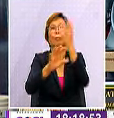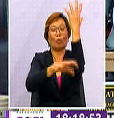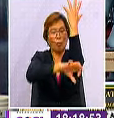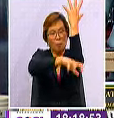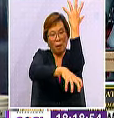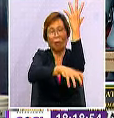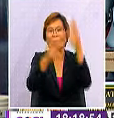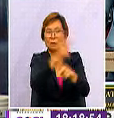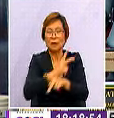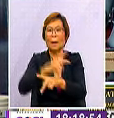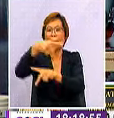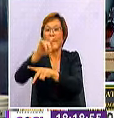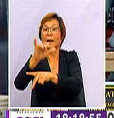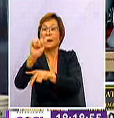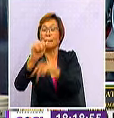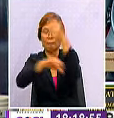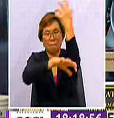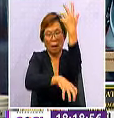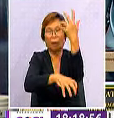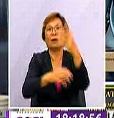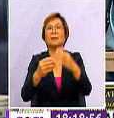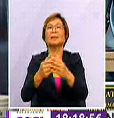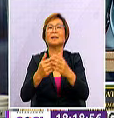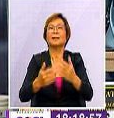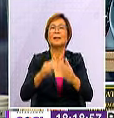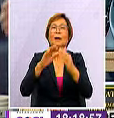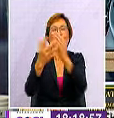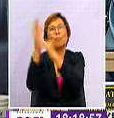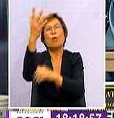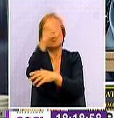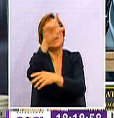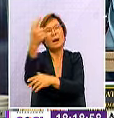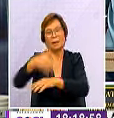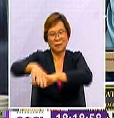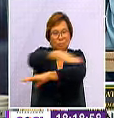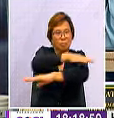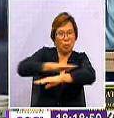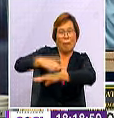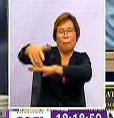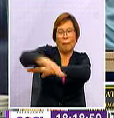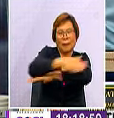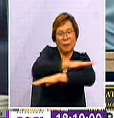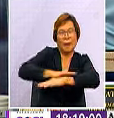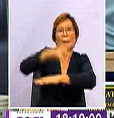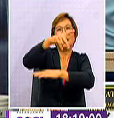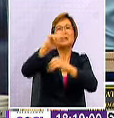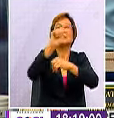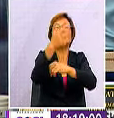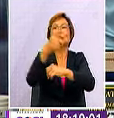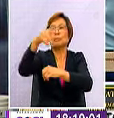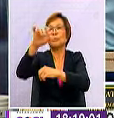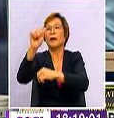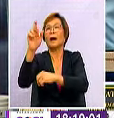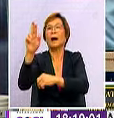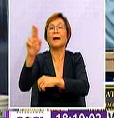memelihara kawasan paya bakau serta spesies pokok lain di pesisiran pantai, antaranya di Tanjung Piai, Johor dan